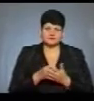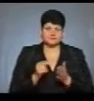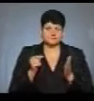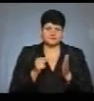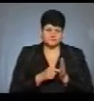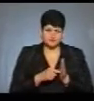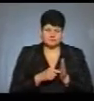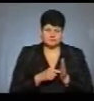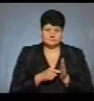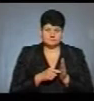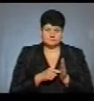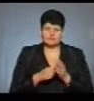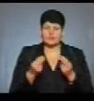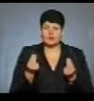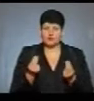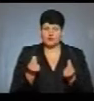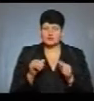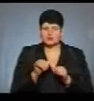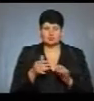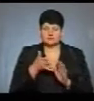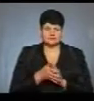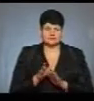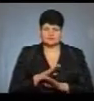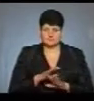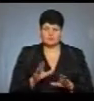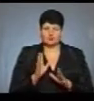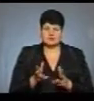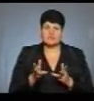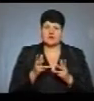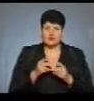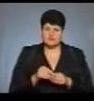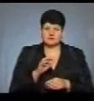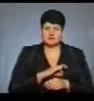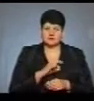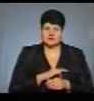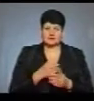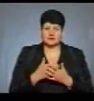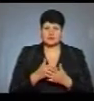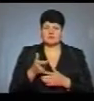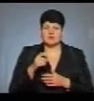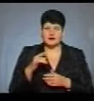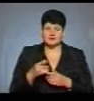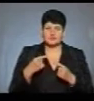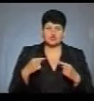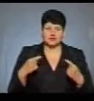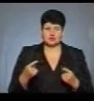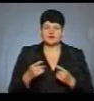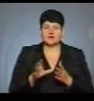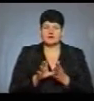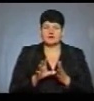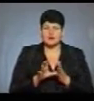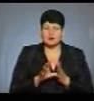Тобто кошти нікуди не подінуться, тобто вони будуть зараховані за використання, наприклад, природного газу чи іншого енергоресурсу,